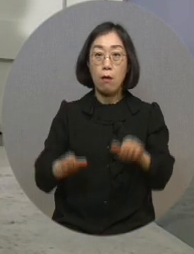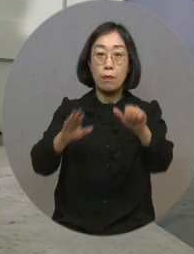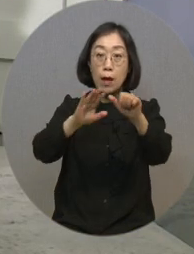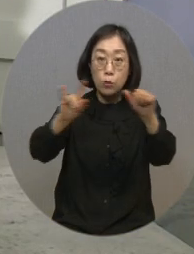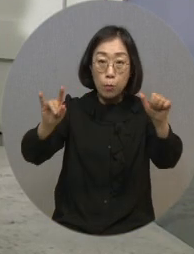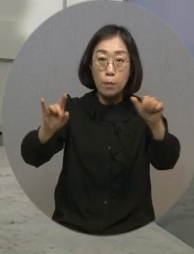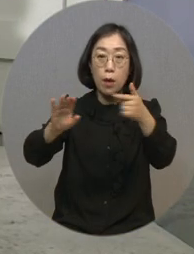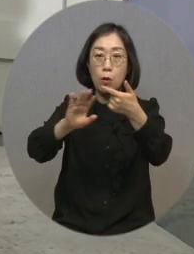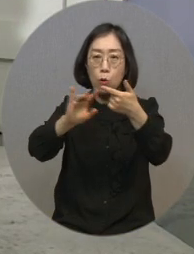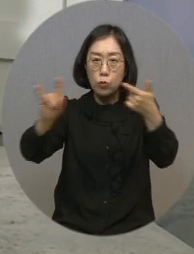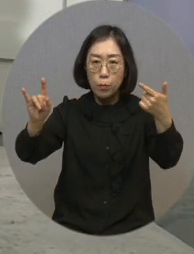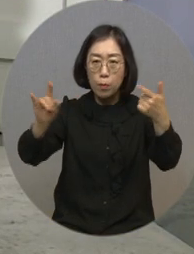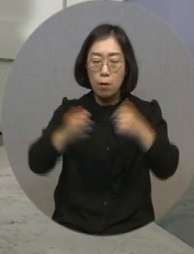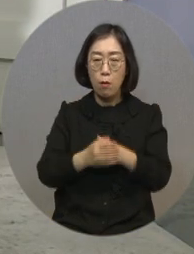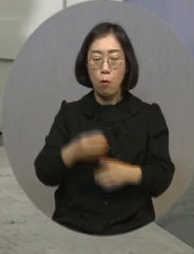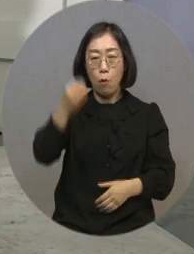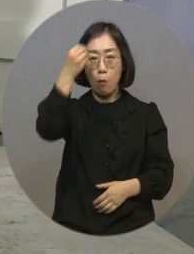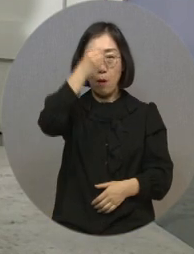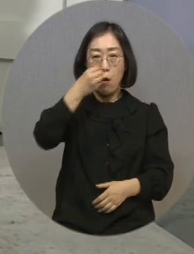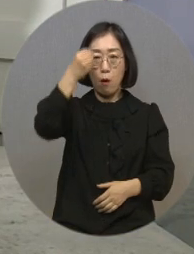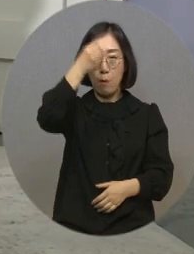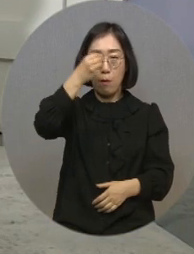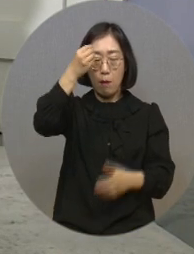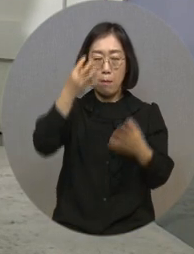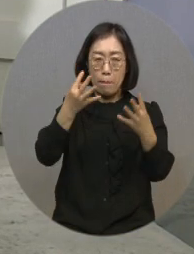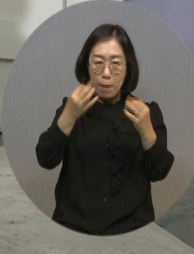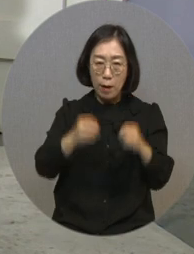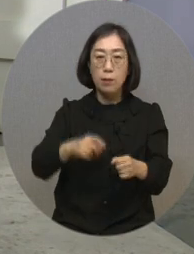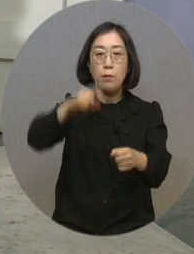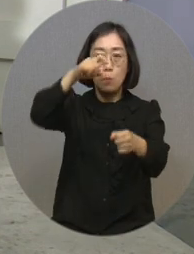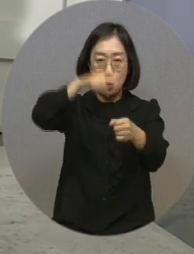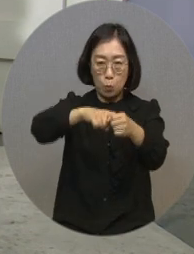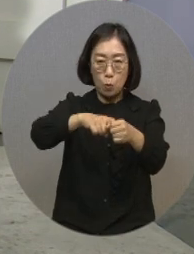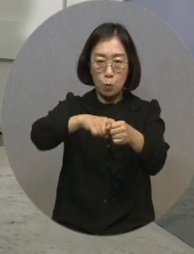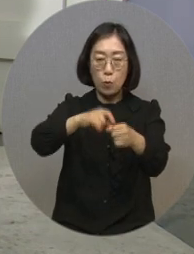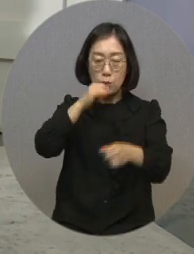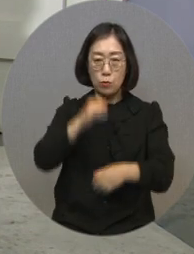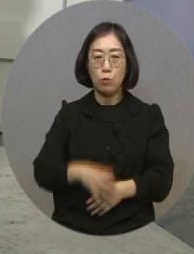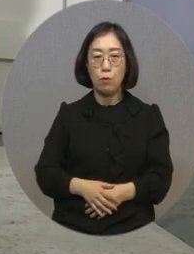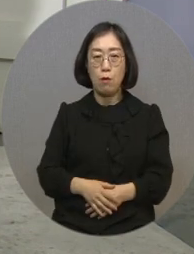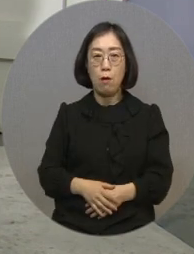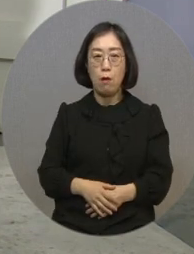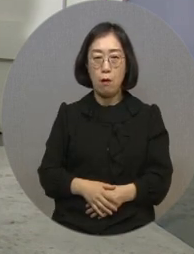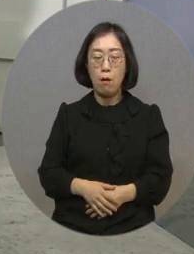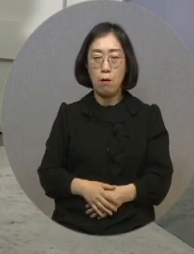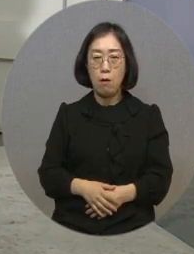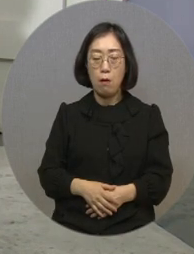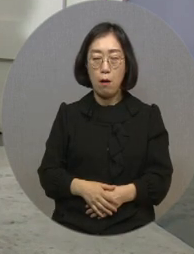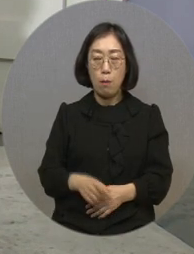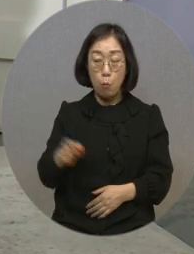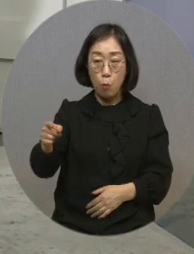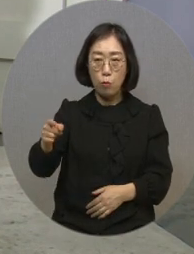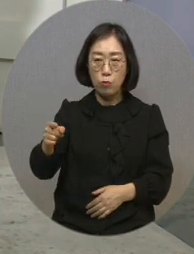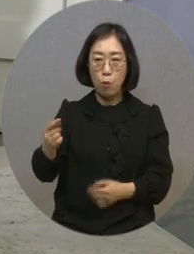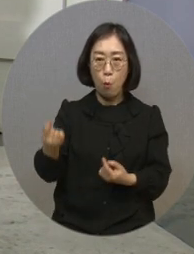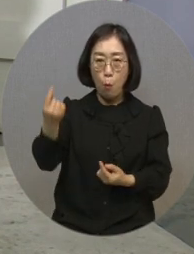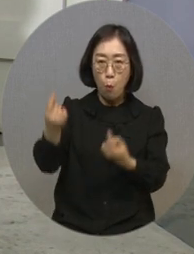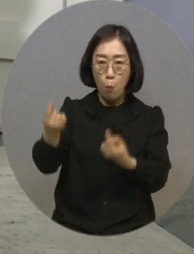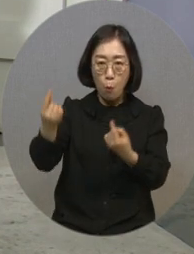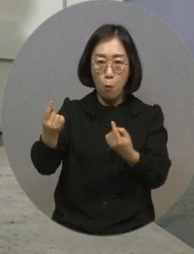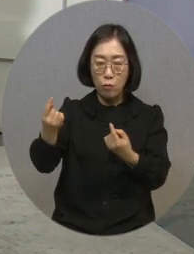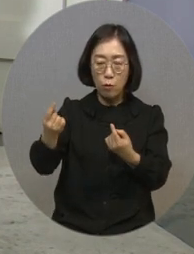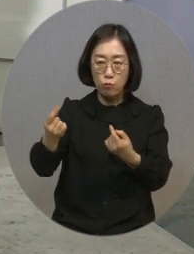많은 분량을 가지고 목표 의식을 삼고 있더라고요. 그래서 이제 그런 분들 보면서 자극도 이제 많이